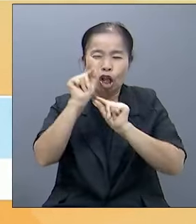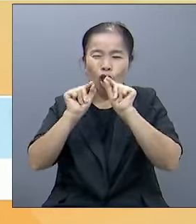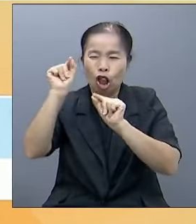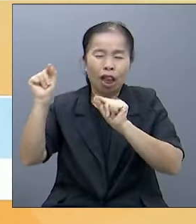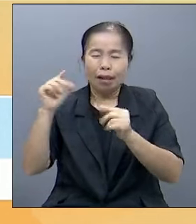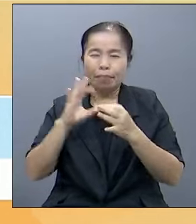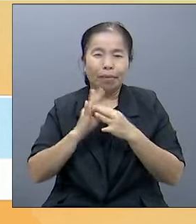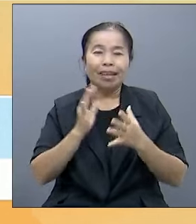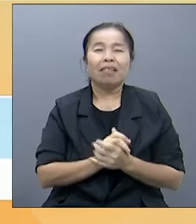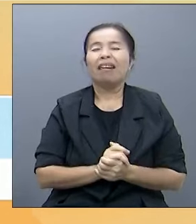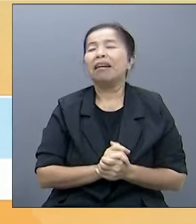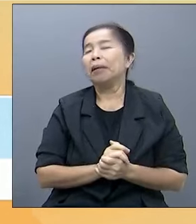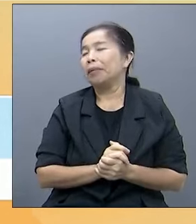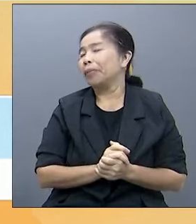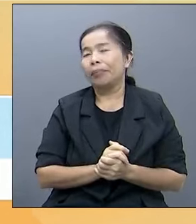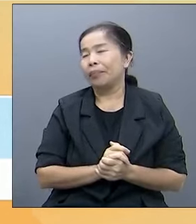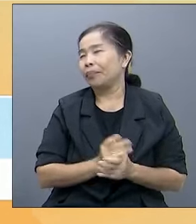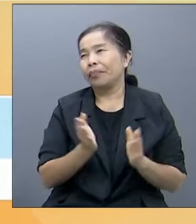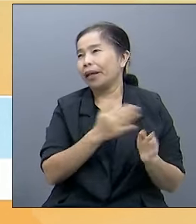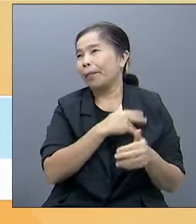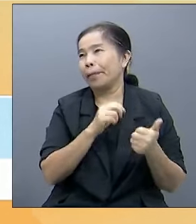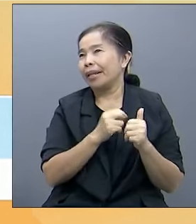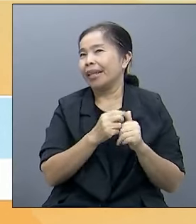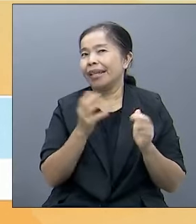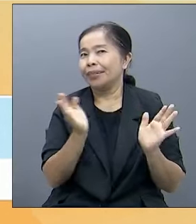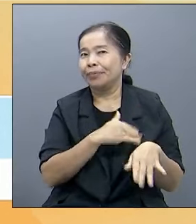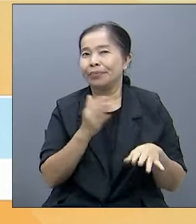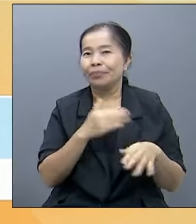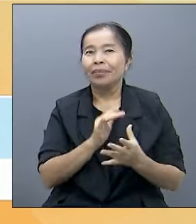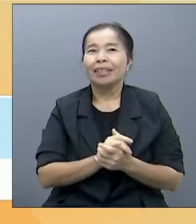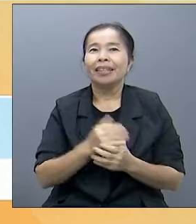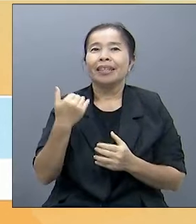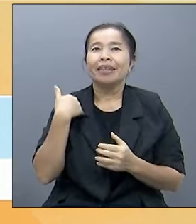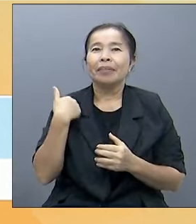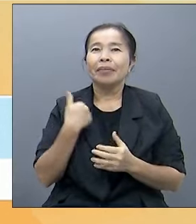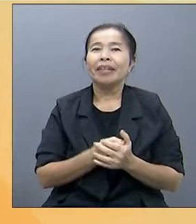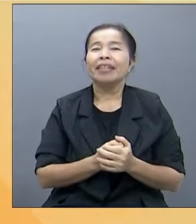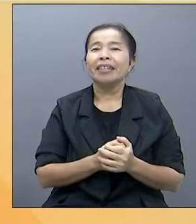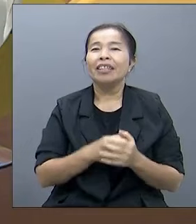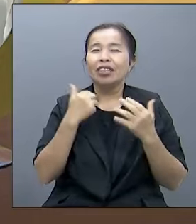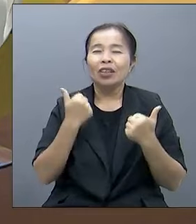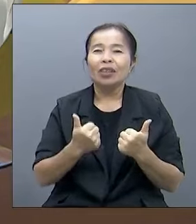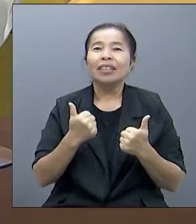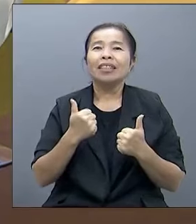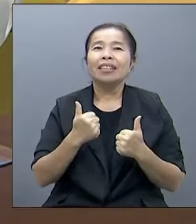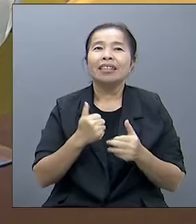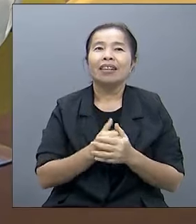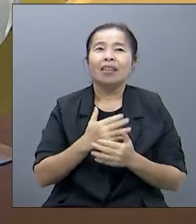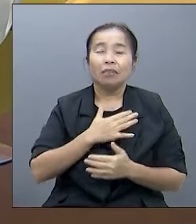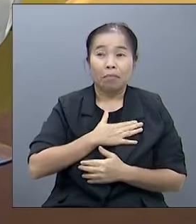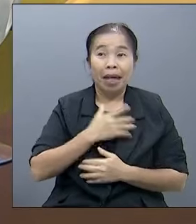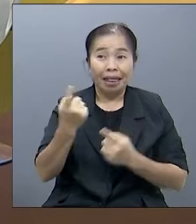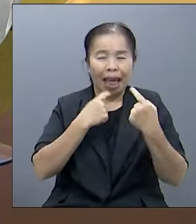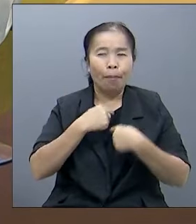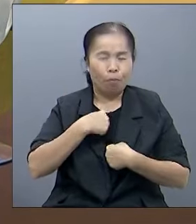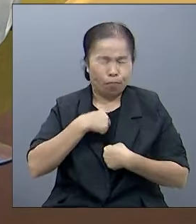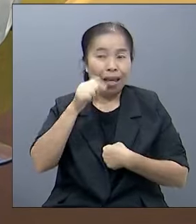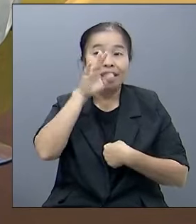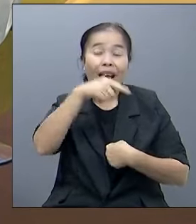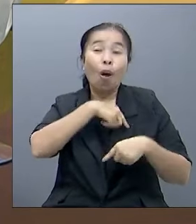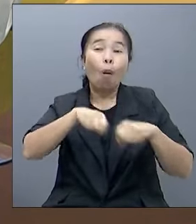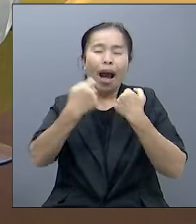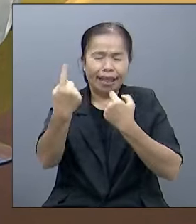ได้มีปัญหาอะไรนะครับพูดลอยๆนะครับเดี๋ยวจะไปตั้งแง่ กันว่าพิรุธมากพิรุธมากตอนนี้แต่ว่า ไม่เคยมีใครหักอกผมได้ครับ นี่ไง แ